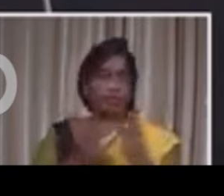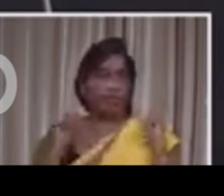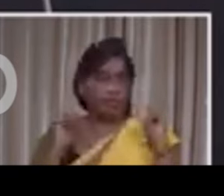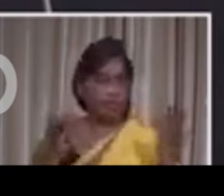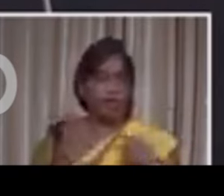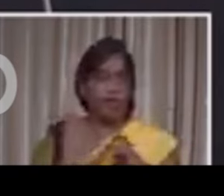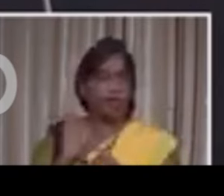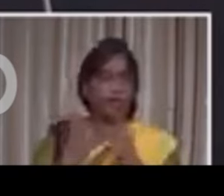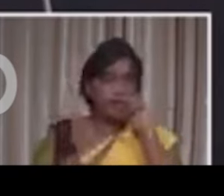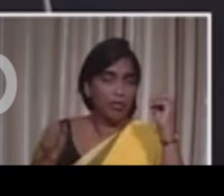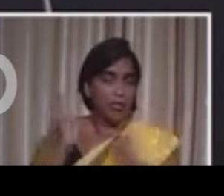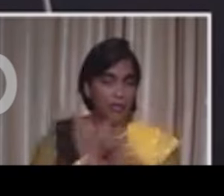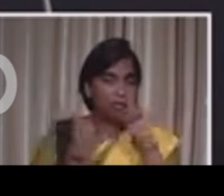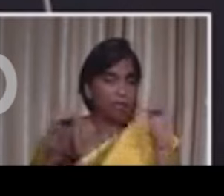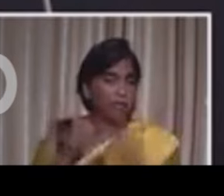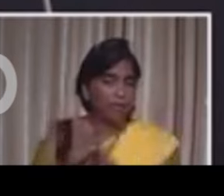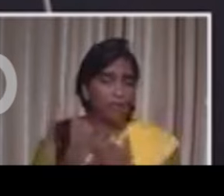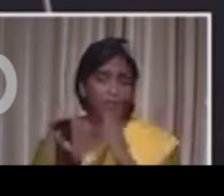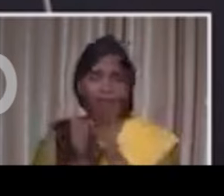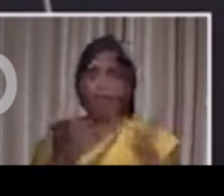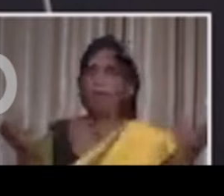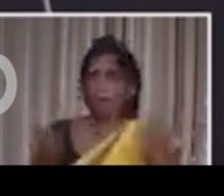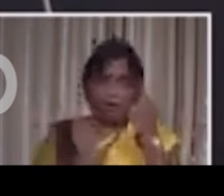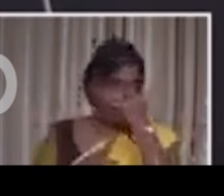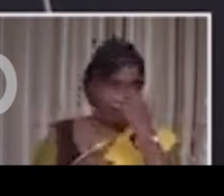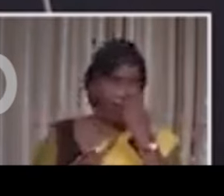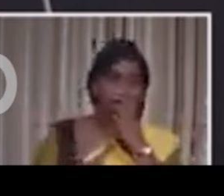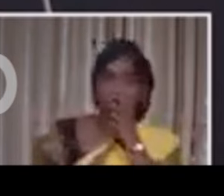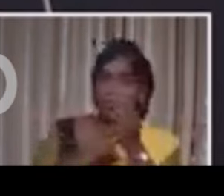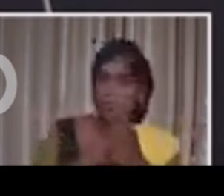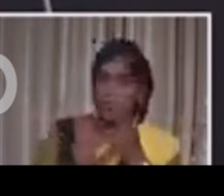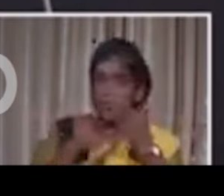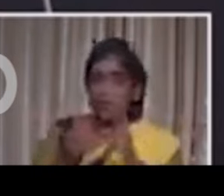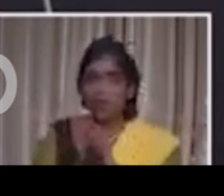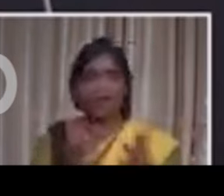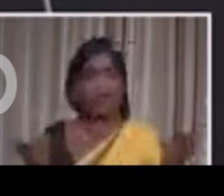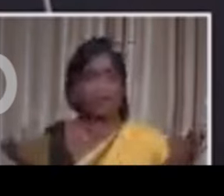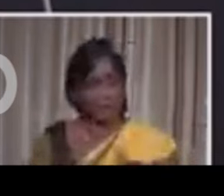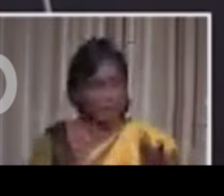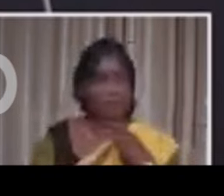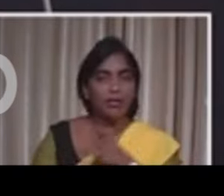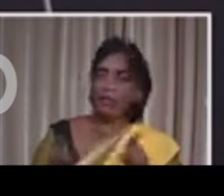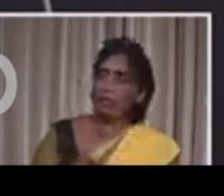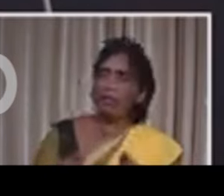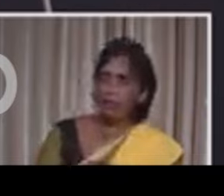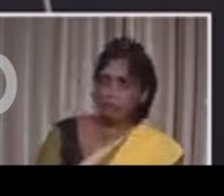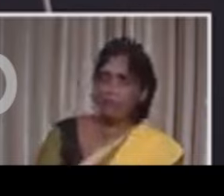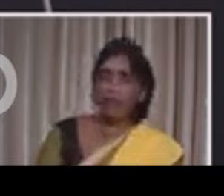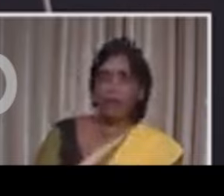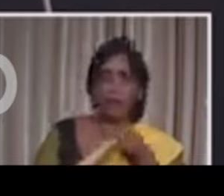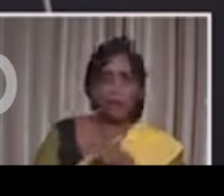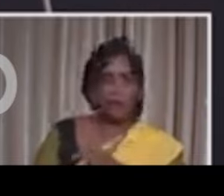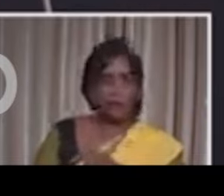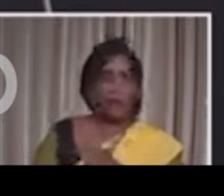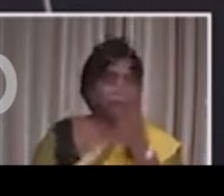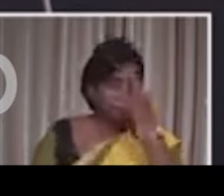நீதி கிடைக்கவில்லை. இந்த இந்த இந்த இந்த உயிர்த்தனாயிரு தாக்குதலுக்கும் நீதி கிடைக்கவில்லை. வெட்கம்,